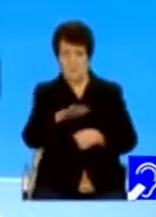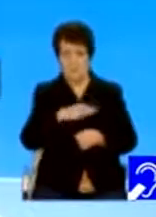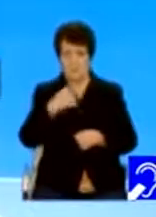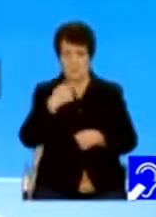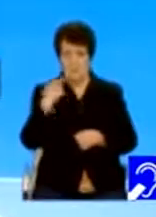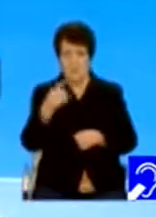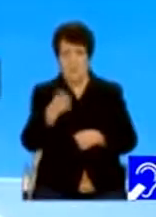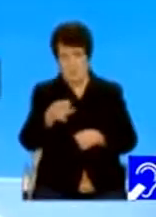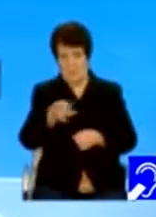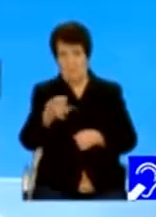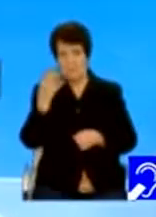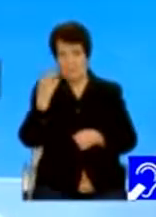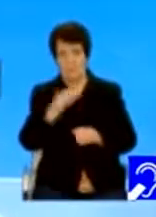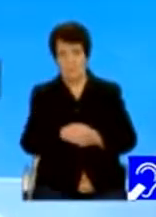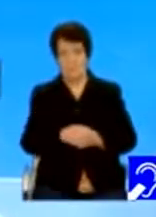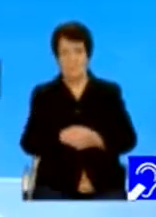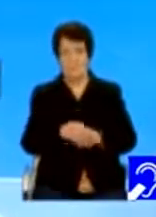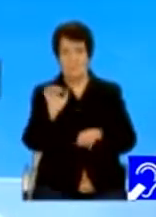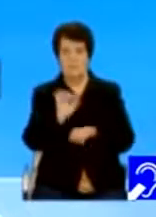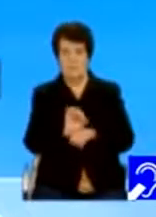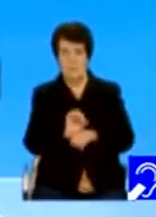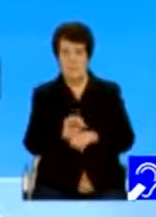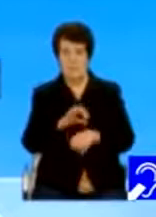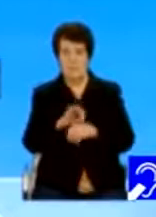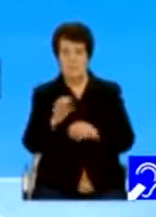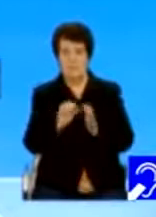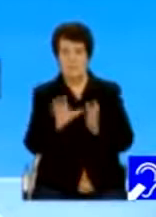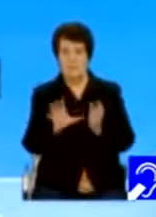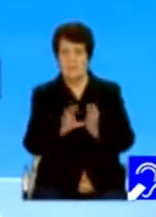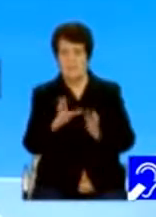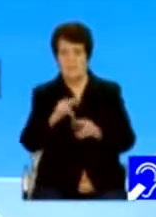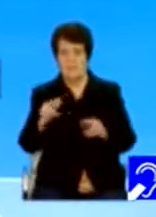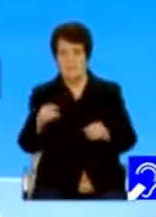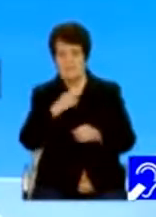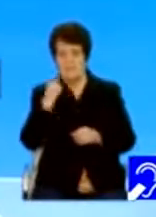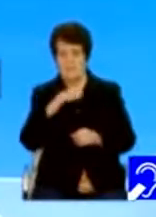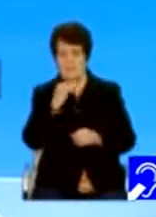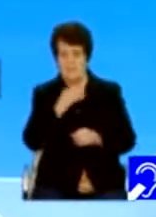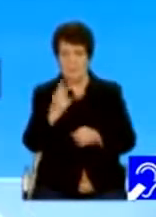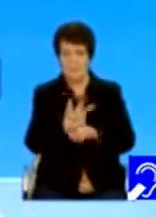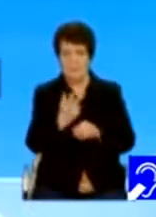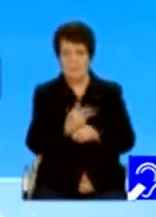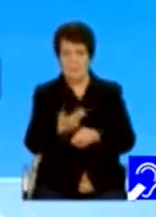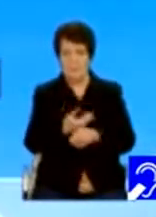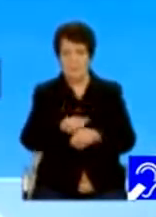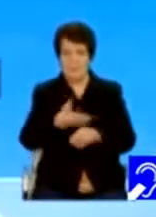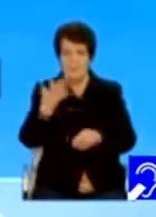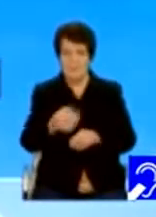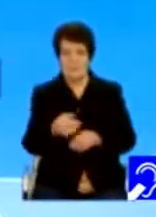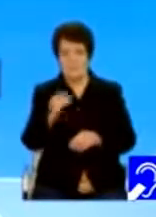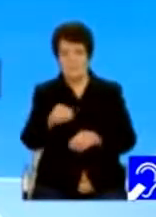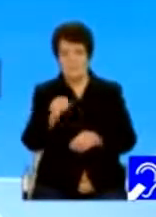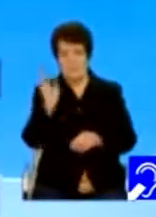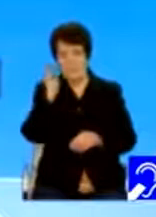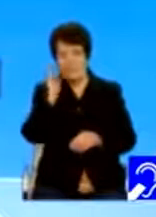Moldova. Doi, să stopăm terorismul energetic care vine din Federația Rusă, gazul de trei ori mai scump, energie electrică plătită în